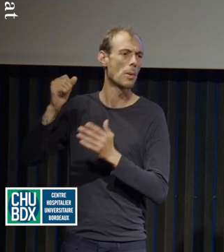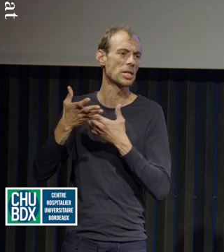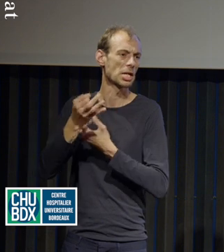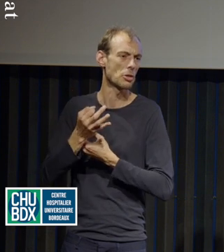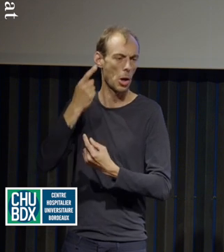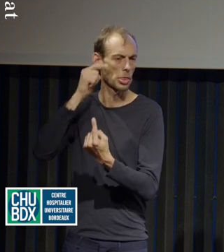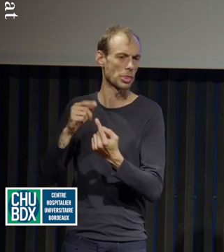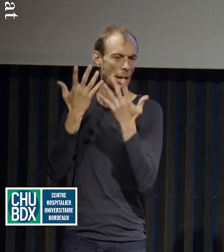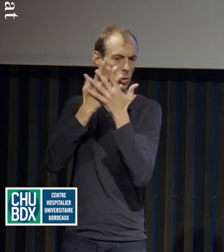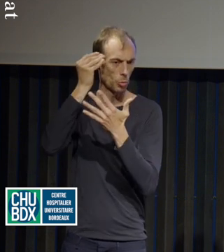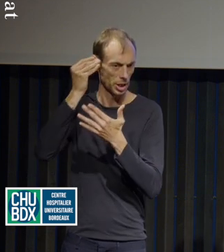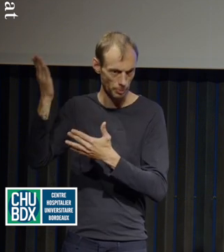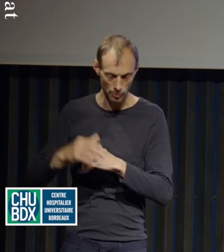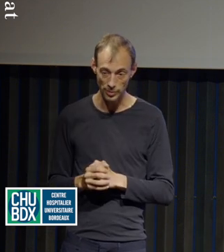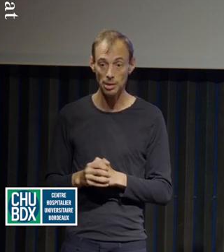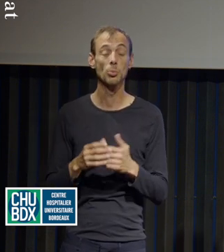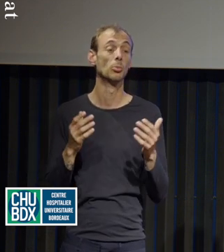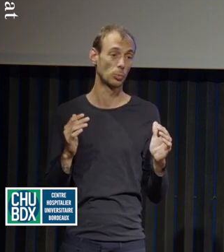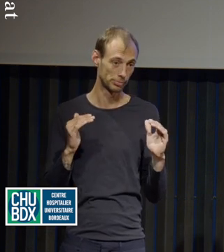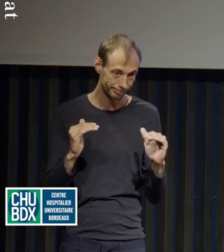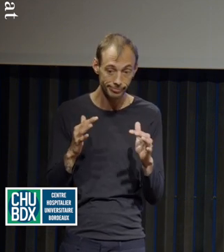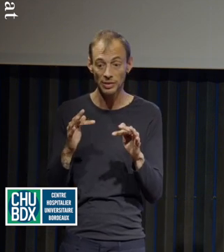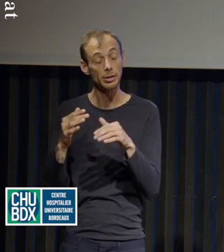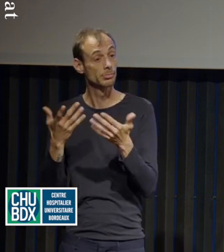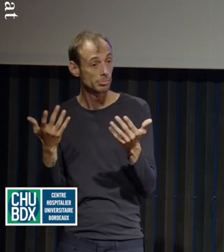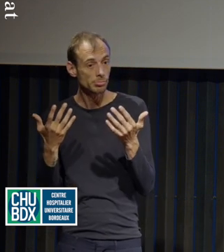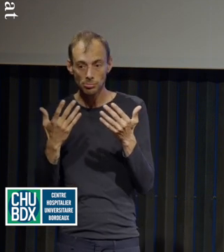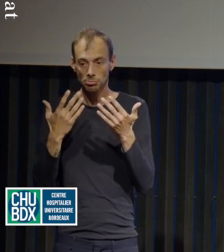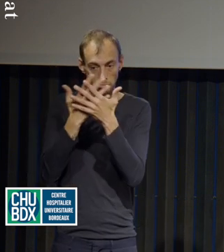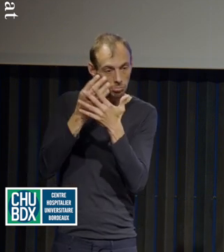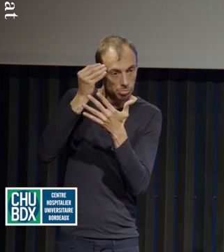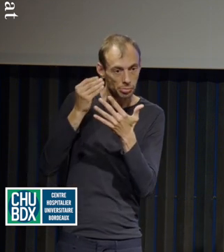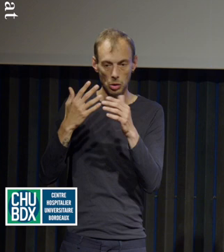est un élément important puisqu'il résulte finalement de la volonté